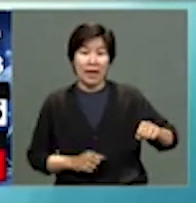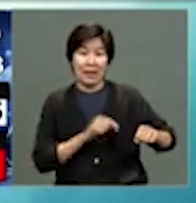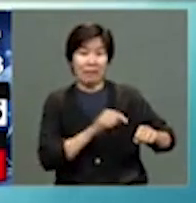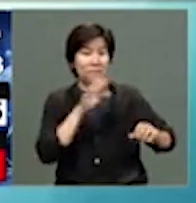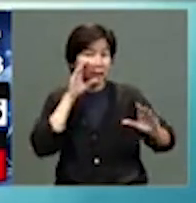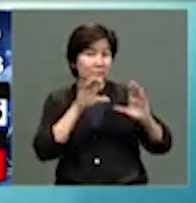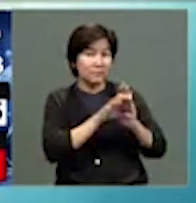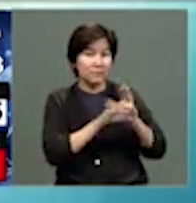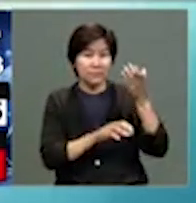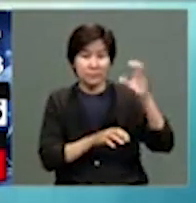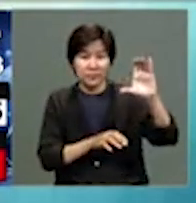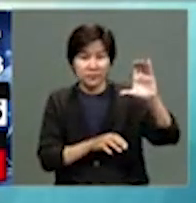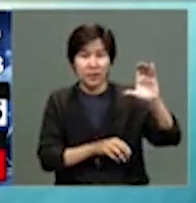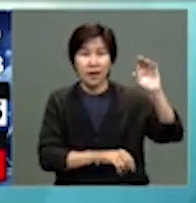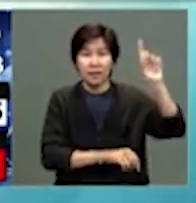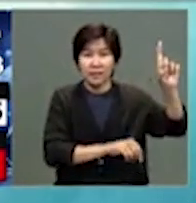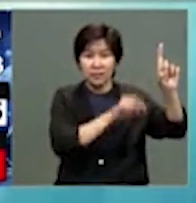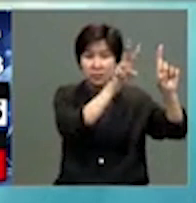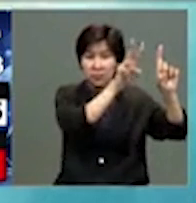ถ้าไม่อยากให้เกิดขึ้นด้วยคือมีกิจกรรมส่งเสริมการขายเมื่อเช้านี้คุยกันยกตัวอย่างเช่นมีคนเขาเรียกคนชื่อเบียร์ไม่ว่าจะเป็นประเภทไหนแล้วแต่ไม่ใช่เป็นแค่สาวอย่างเดียวนะครับคนที่บางครั้งเข้าเป็นหนุ่มเป็นอะไรก็ไม่ได้นะครับในเรื่องของส่งเสริมการขายทำให้เกิดการใกล้ชิดกันอย่างนี้เพราะจริงเจตนาเอาเราคือไม่อยากให้ต้องใกล้ชิดกันมากนะครับดื่มเสร็จก็กลับกันนะครับจะได้มีนี้ในรายละเอียดก็จะมีท่านจะเห็นนะครับซ้ายมือเป็นมาตรการควบคุมหลักอย่างน้อยคือ5